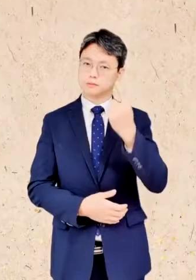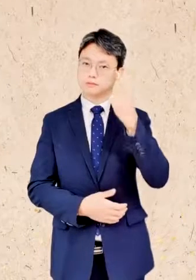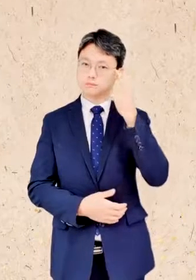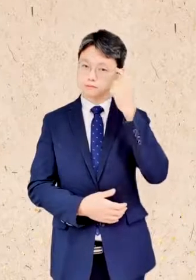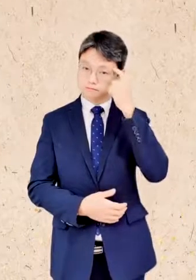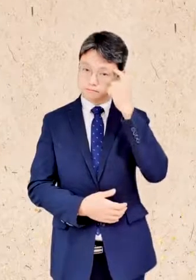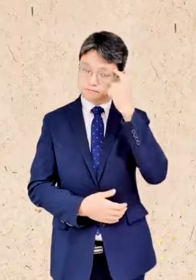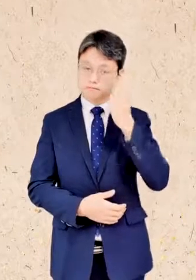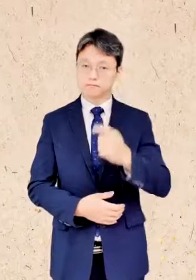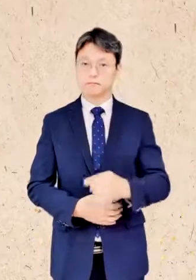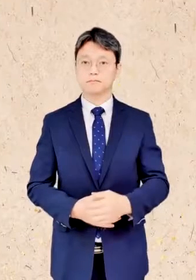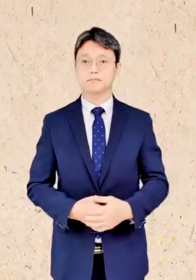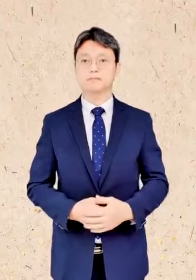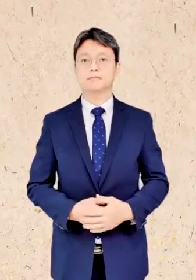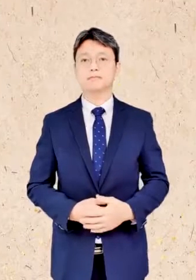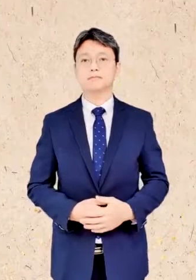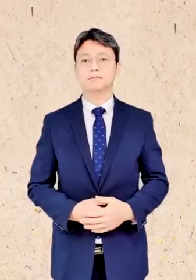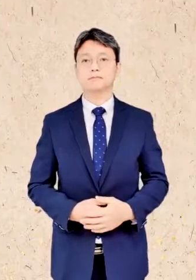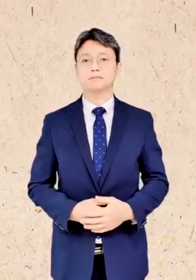견해가 가장 설득력이 있습니다.